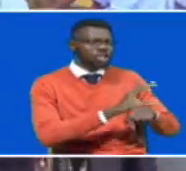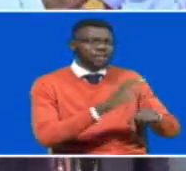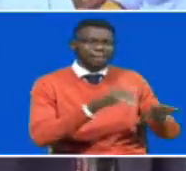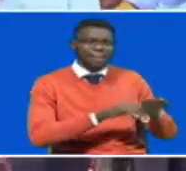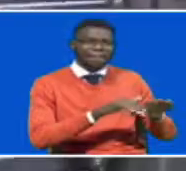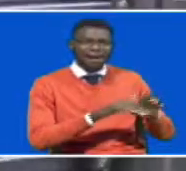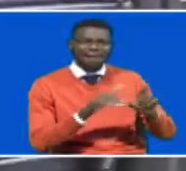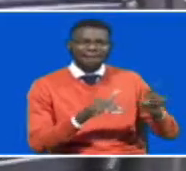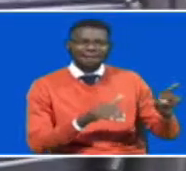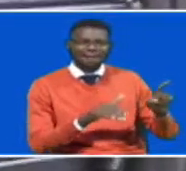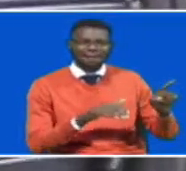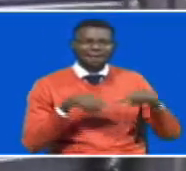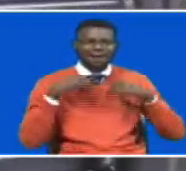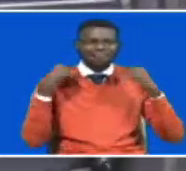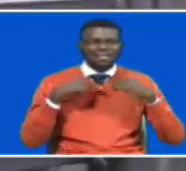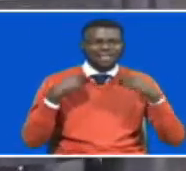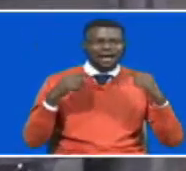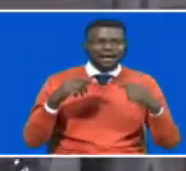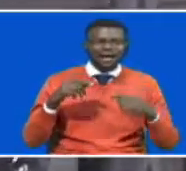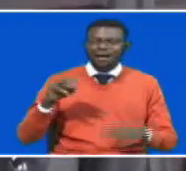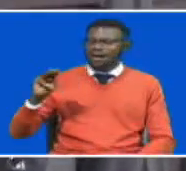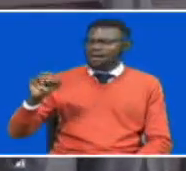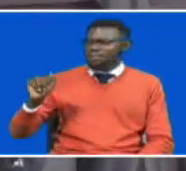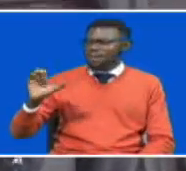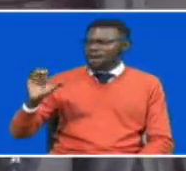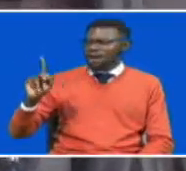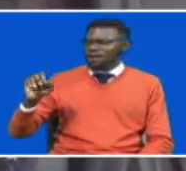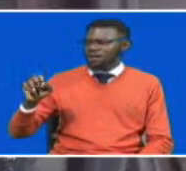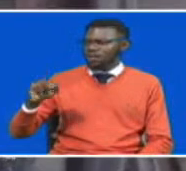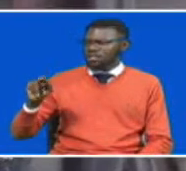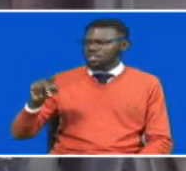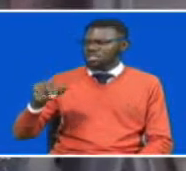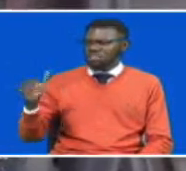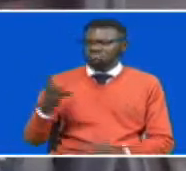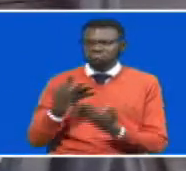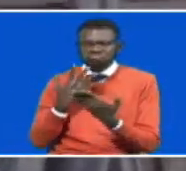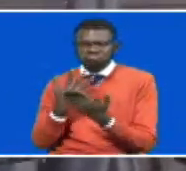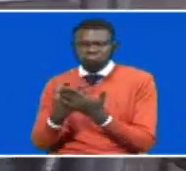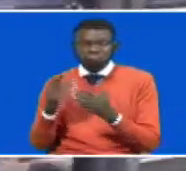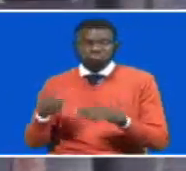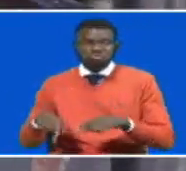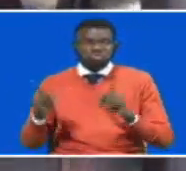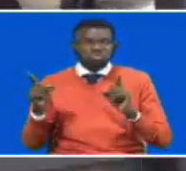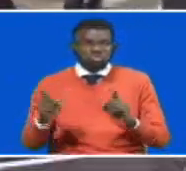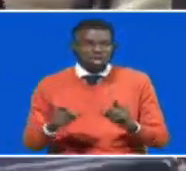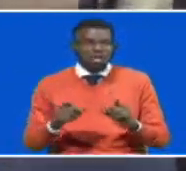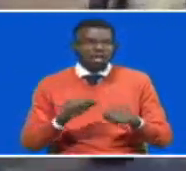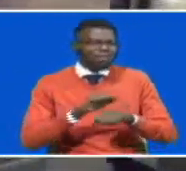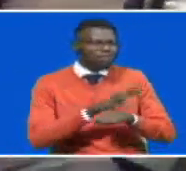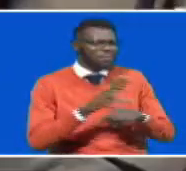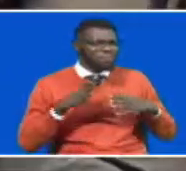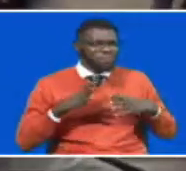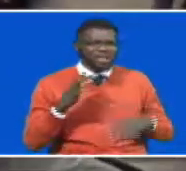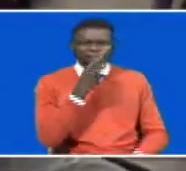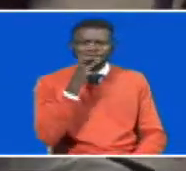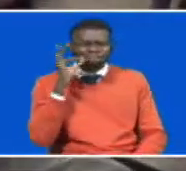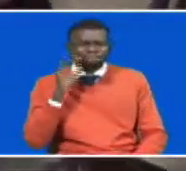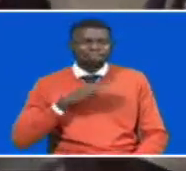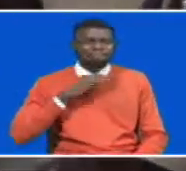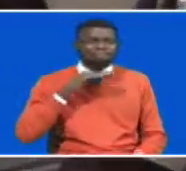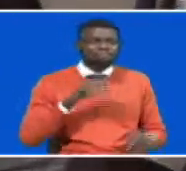News International Paul McKenzie, ambaye yuko korokoroni, anatuhumiwa kuwashurutisha watu kufunga hadi kufariki kwa madai